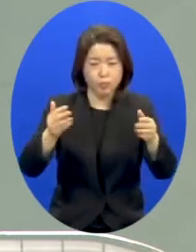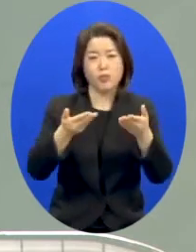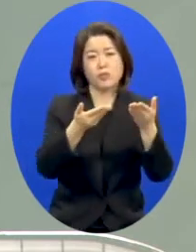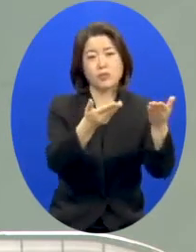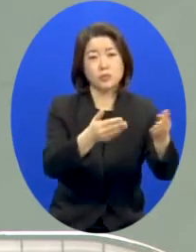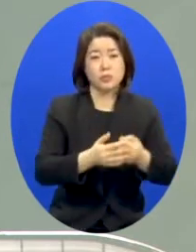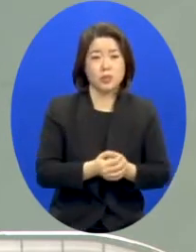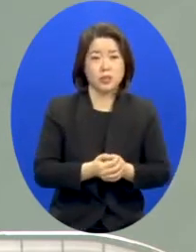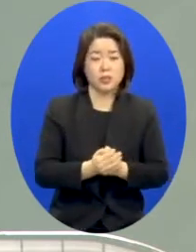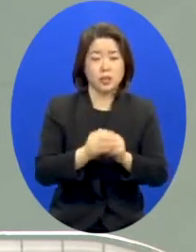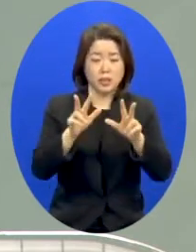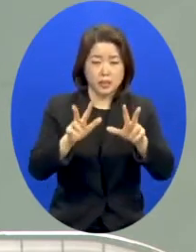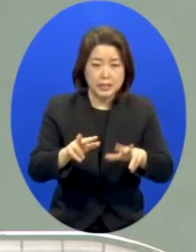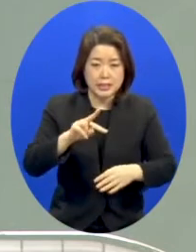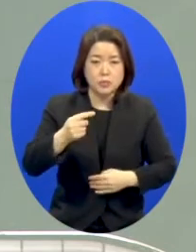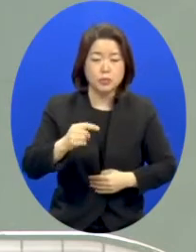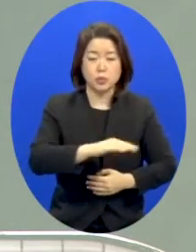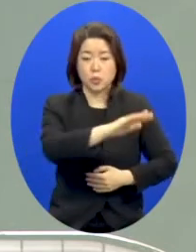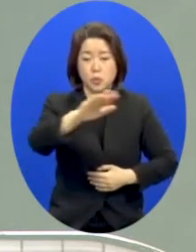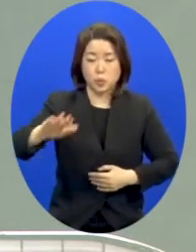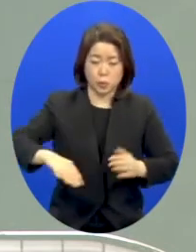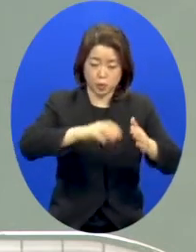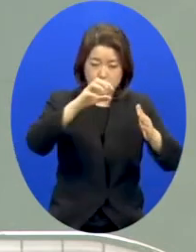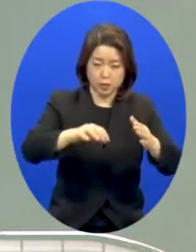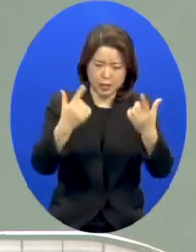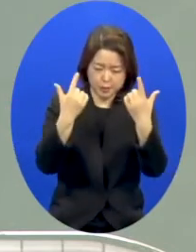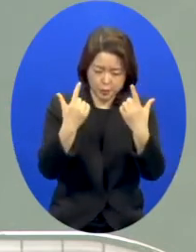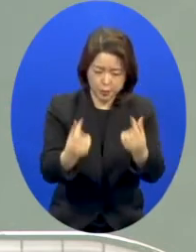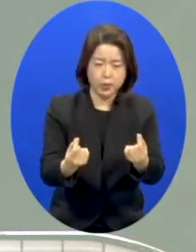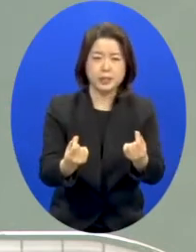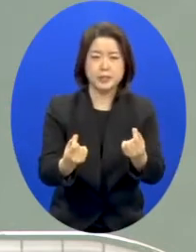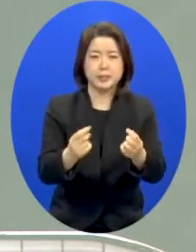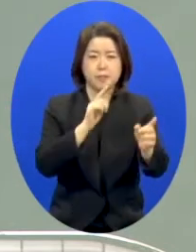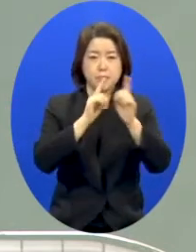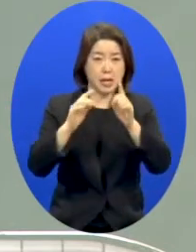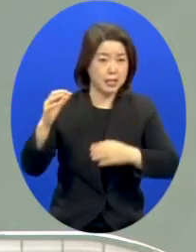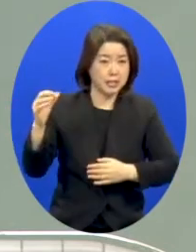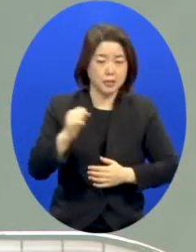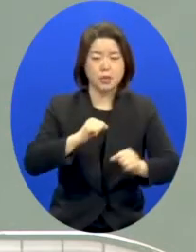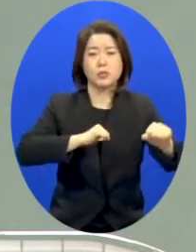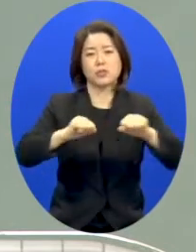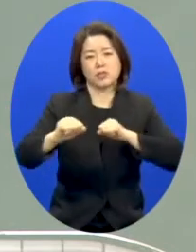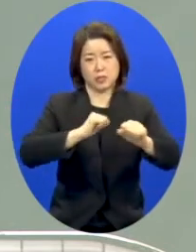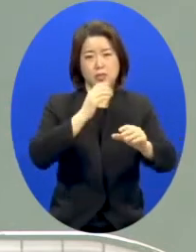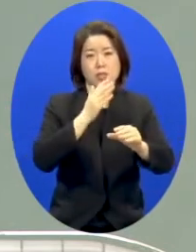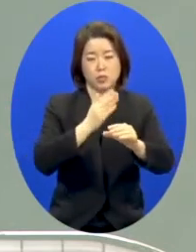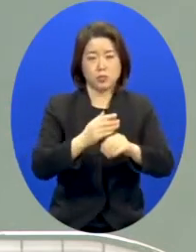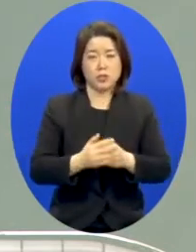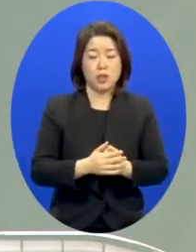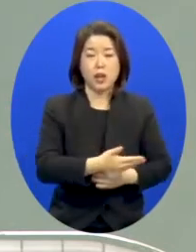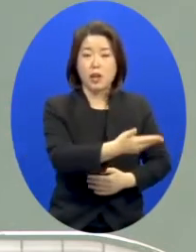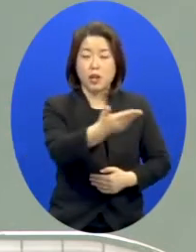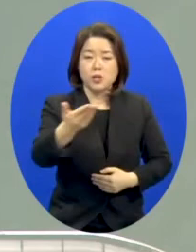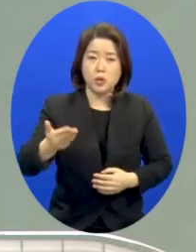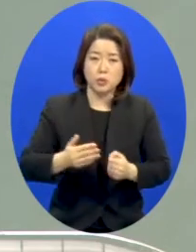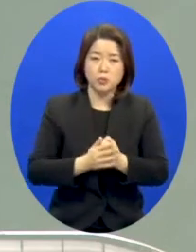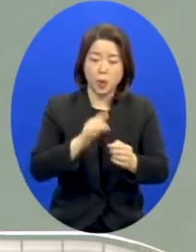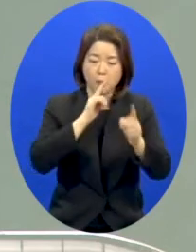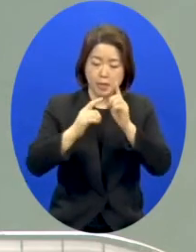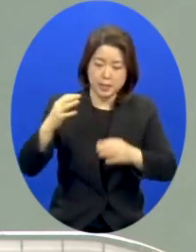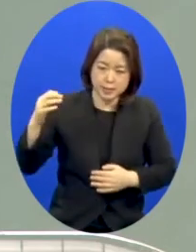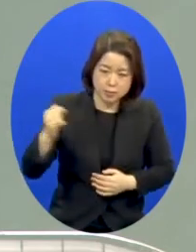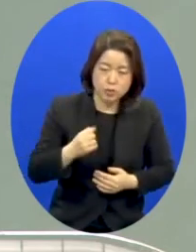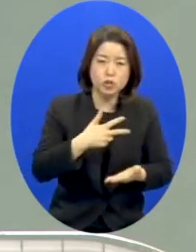우리 가운데에 동일하게 말씀으로 역사하고 계십니다 여러분 중에도 말씀으로 주님을 만났고